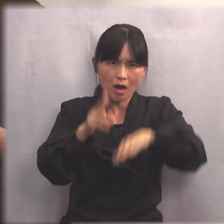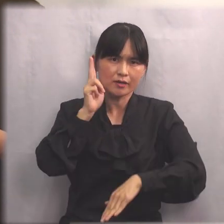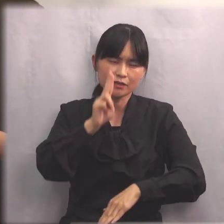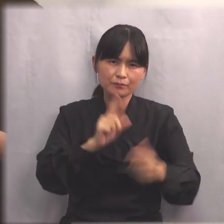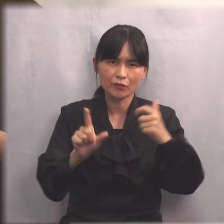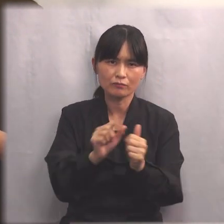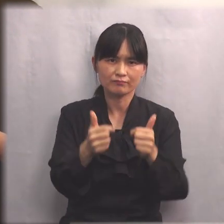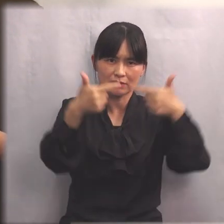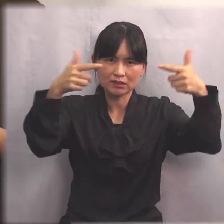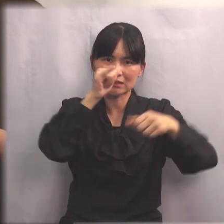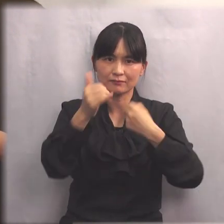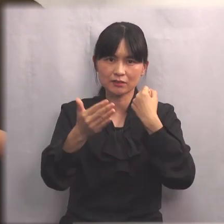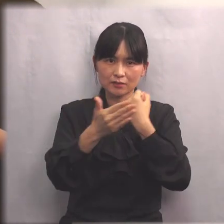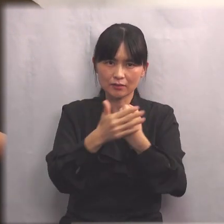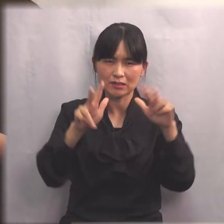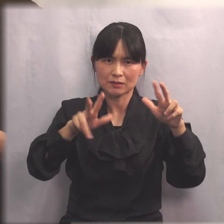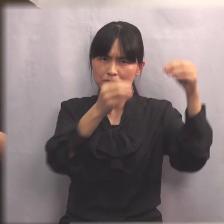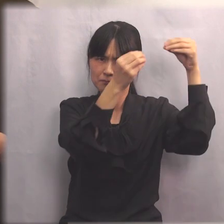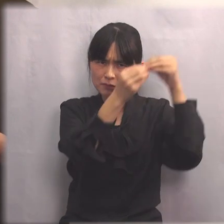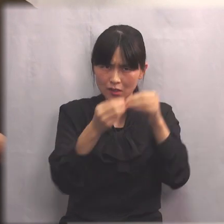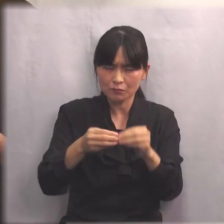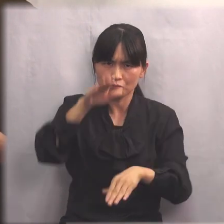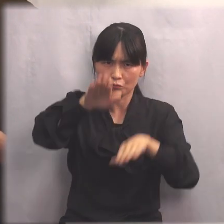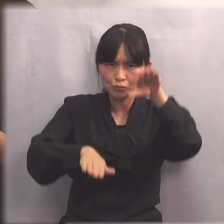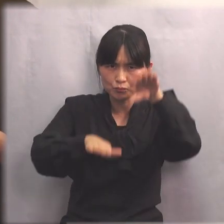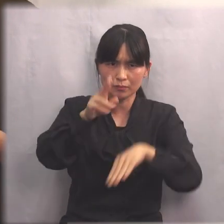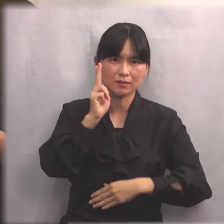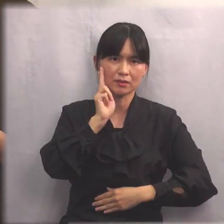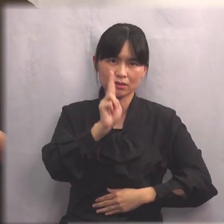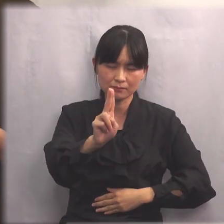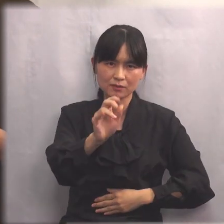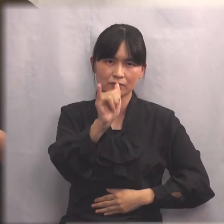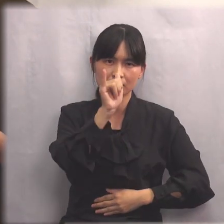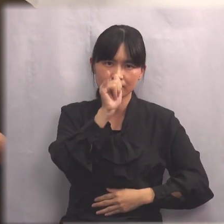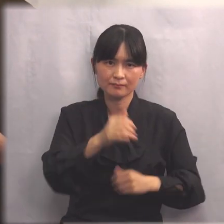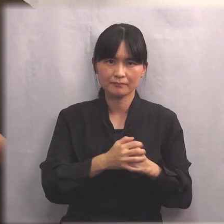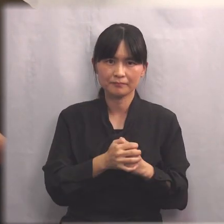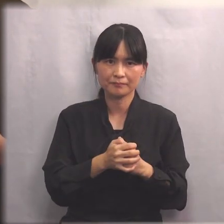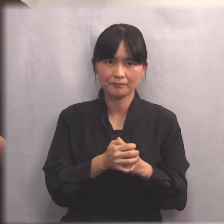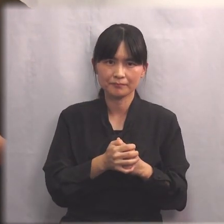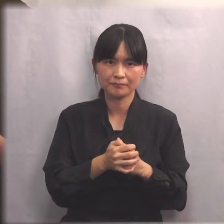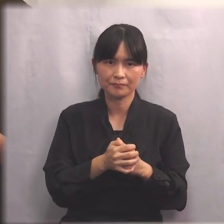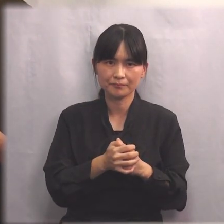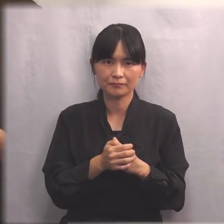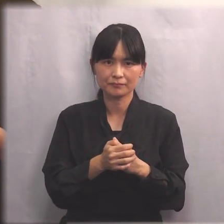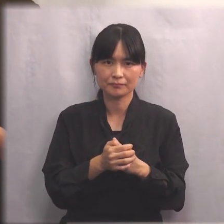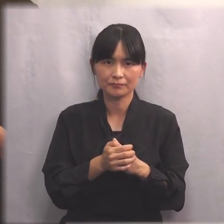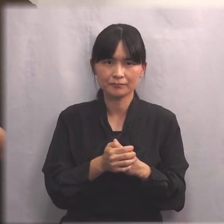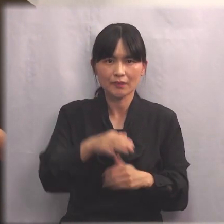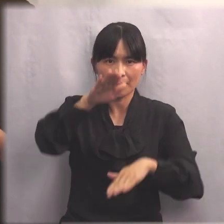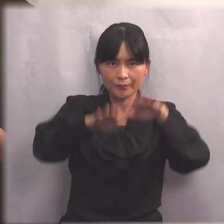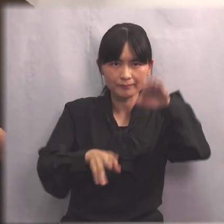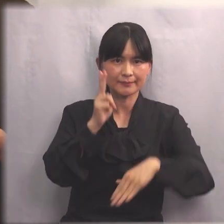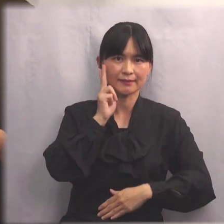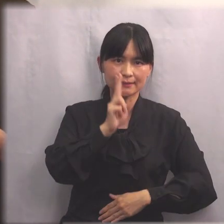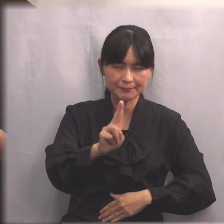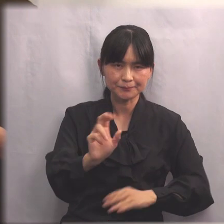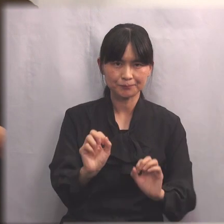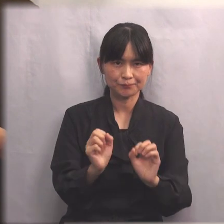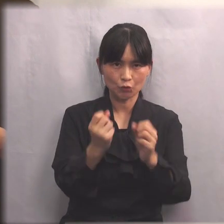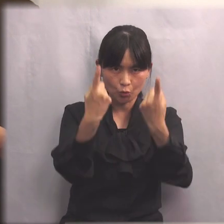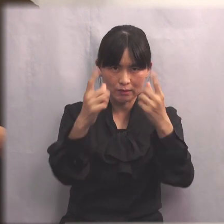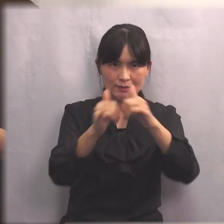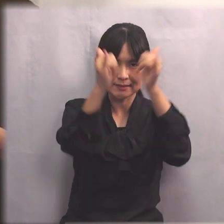불평등은 날로 심해져서 이제는 세습 불평등을 이야기하는 사회로 우리는 진입하고 있습니다. 불평등이